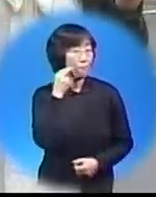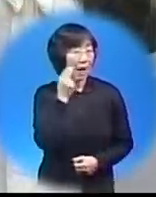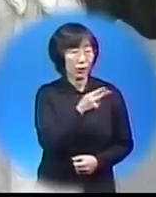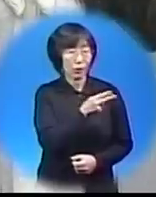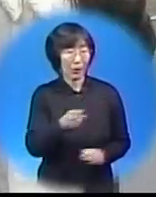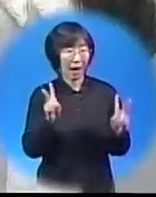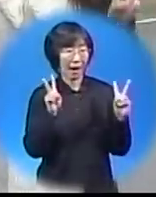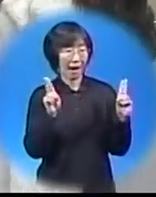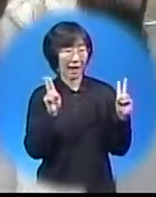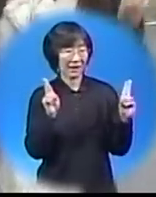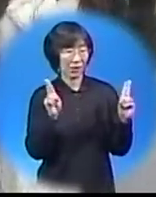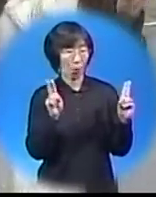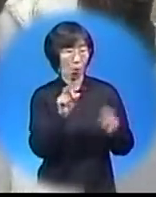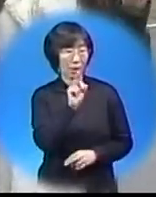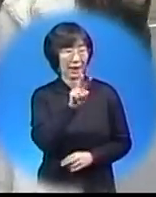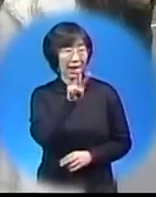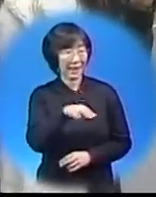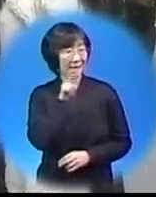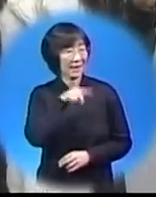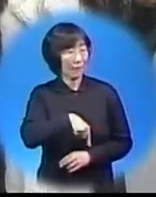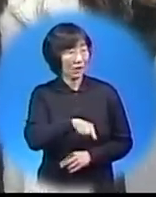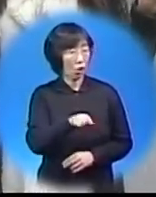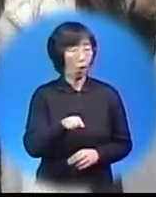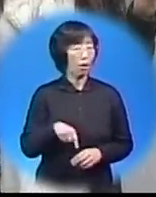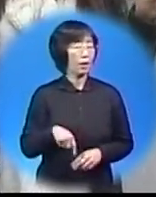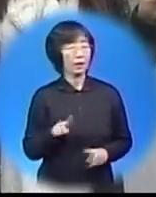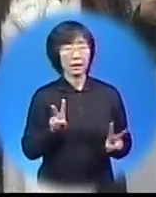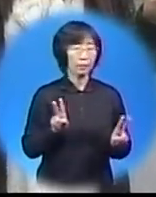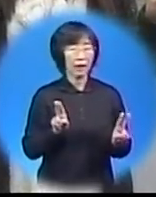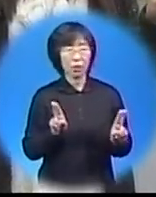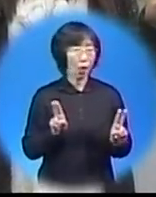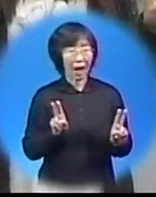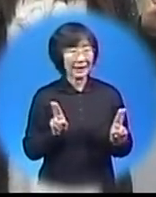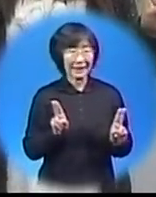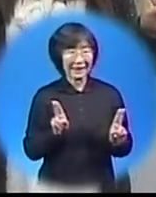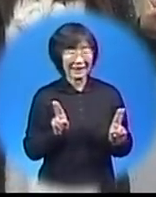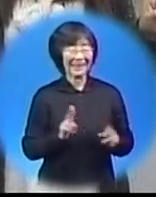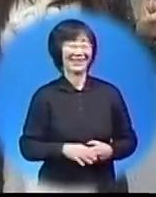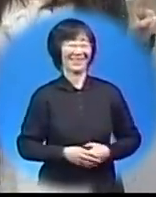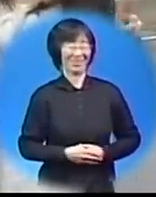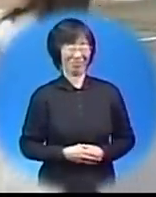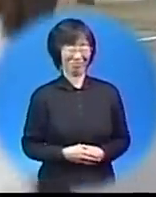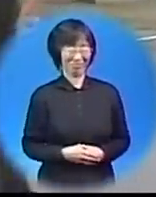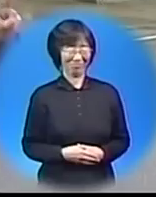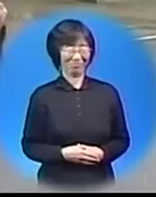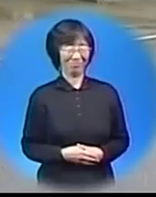か。 はい、はい、 じゃあ行きましょう。カニ、 カニ、 あれ、あれ